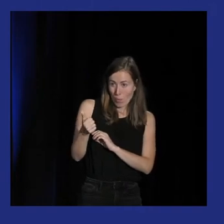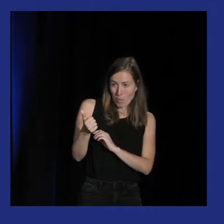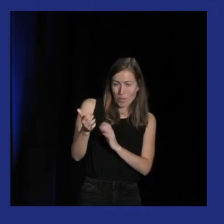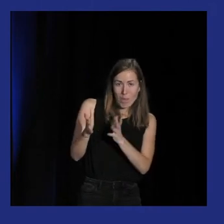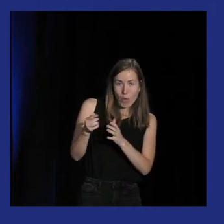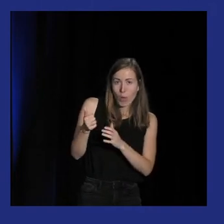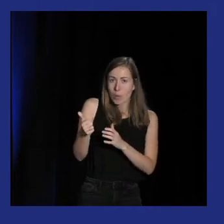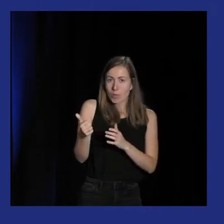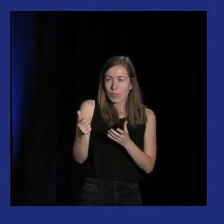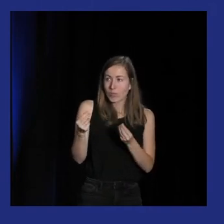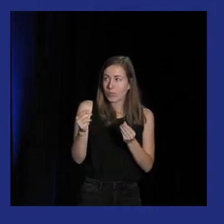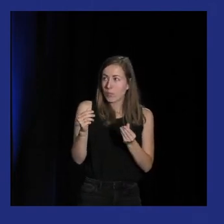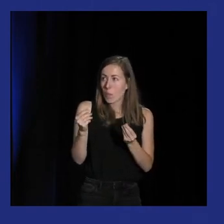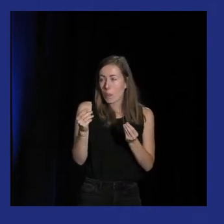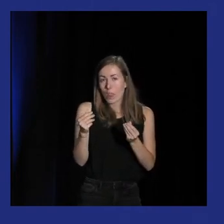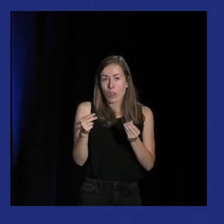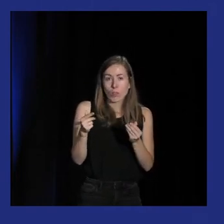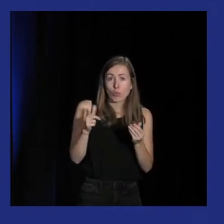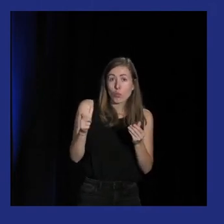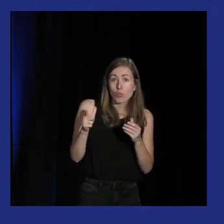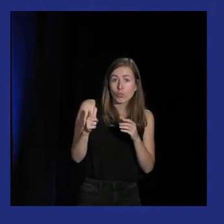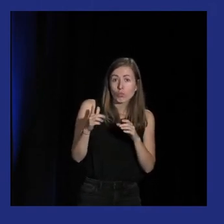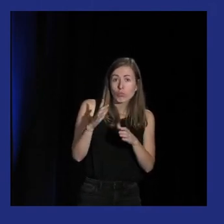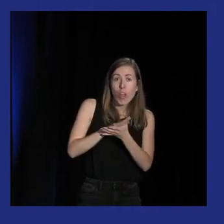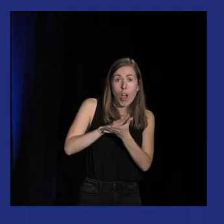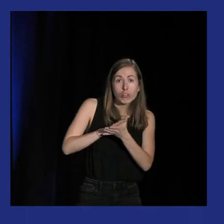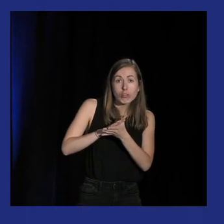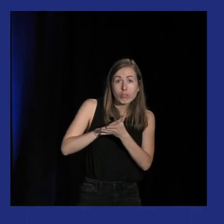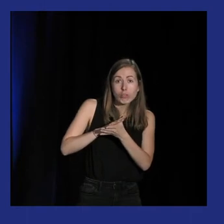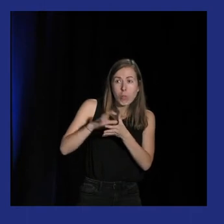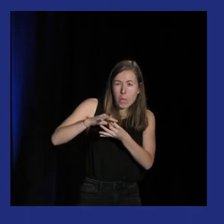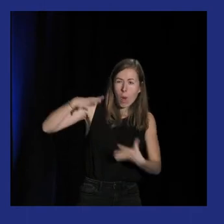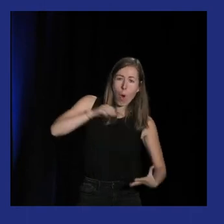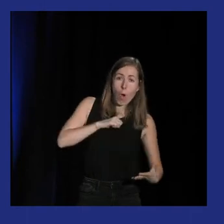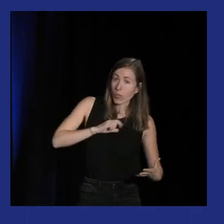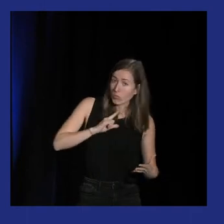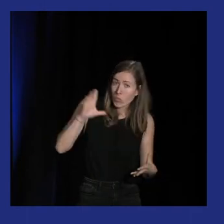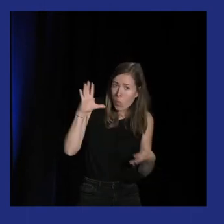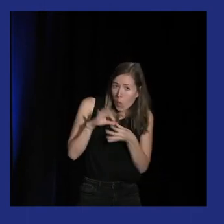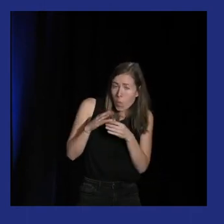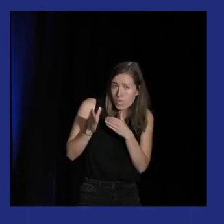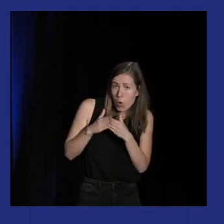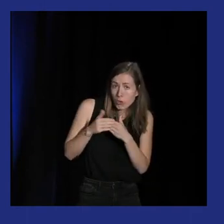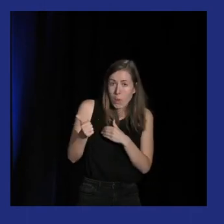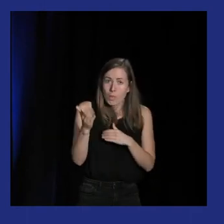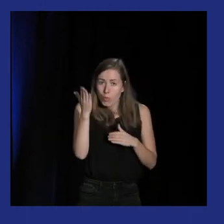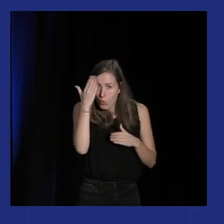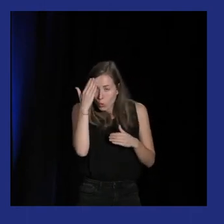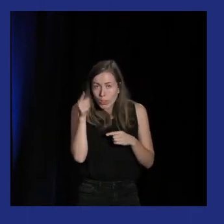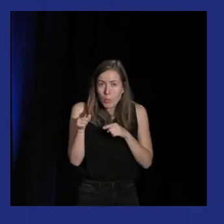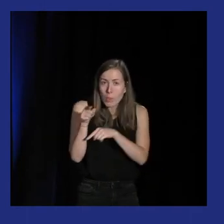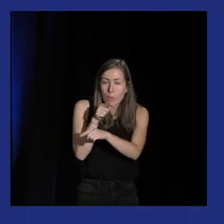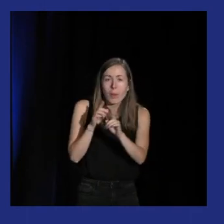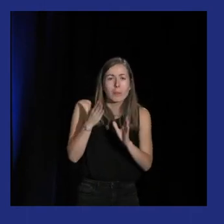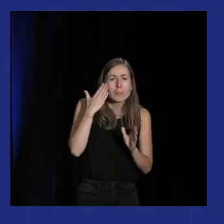parfois pas beaucoup plus vieux pas beaucoup plus vieux que moi et qui connaissait le jeu vidéo et il y avait notamment Émilie minérale